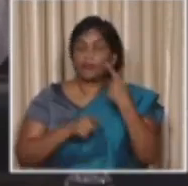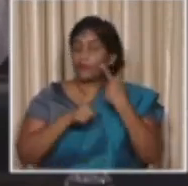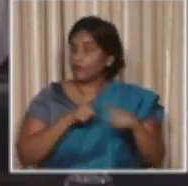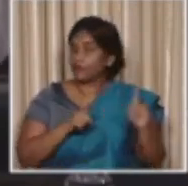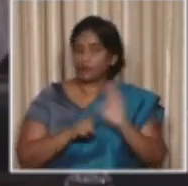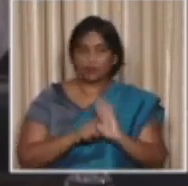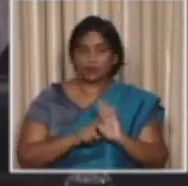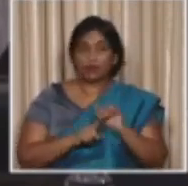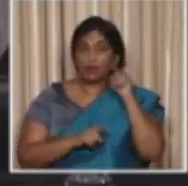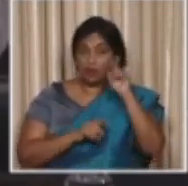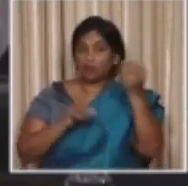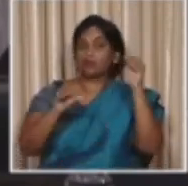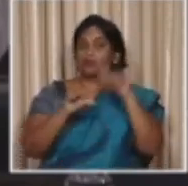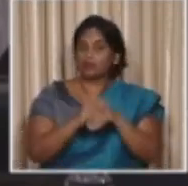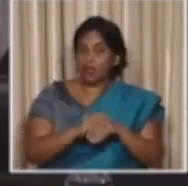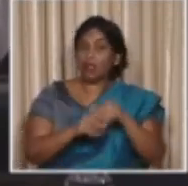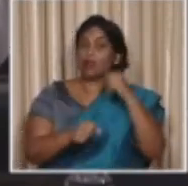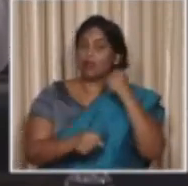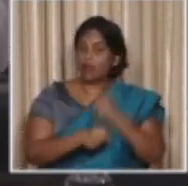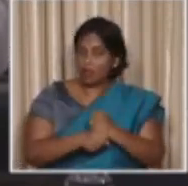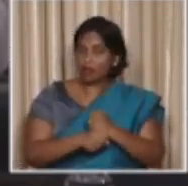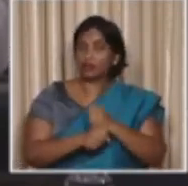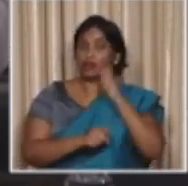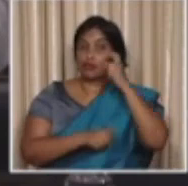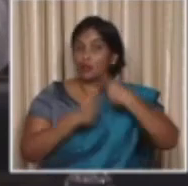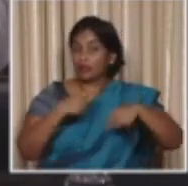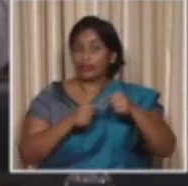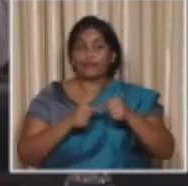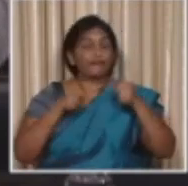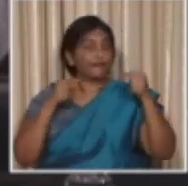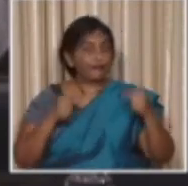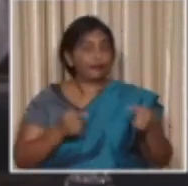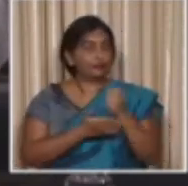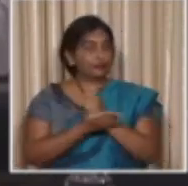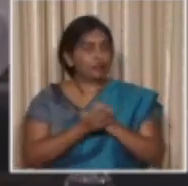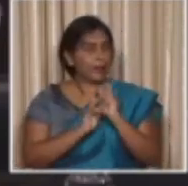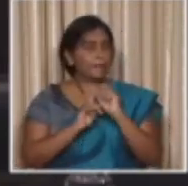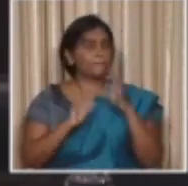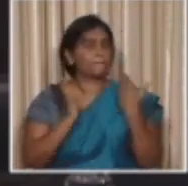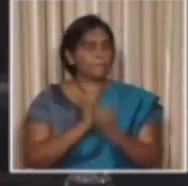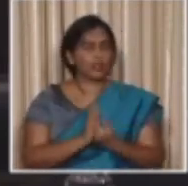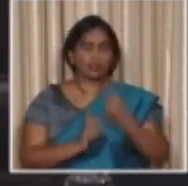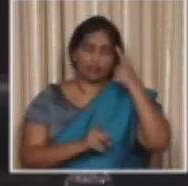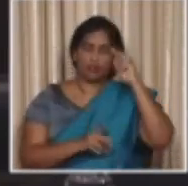නොව ඔබ නියෝජනය කරන ආණ්ඩුවේ ජනතා විරෝධී මුළු ප්‍රතිපත්තියටම එරෙහි